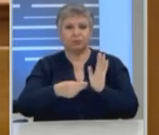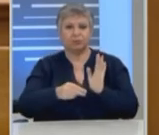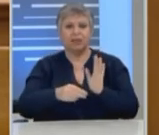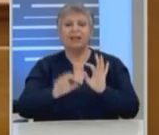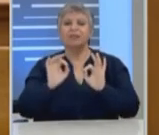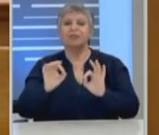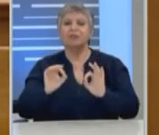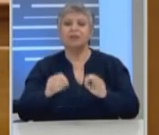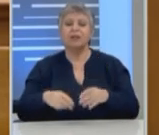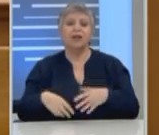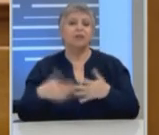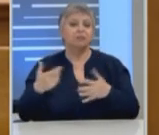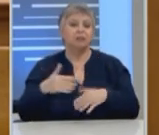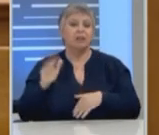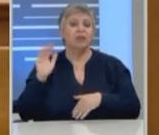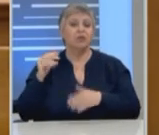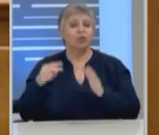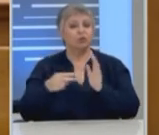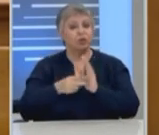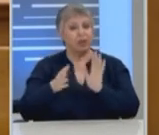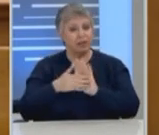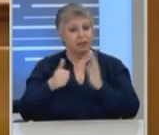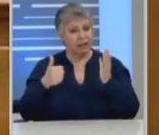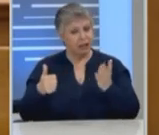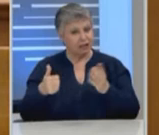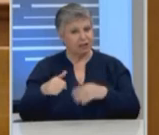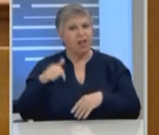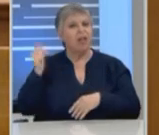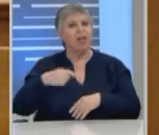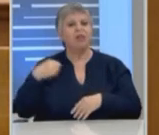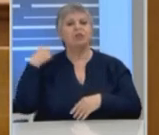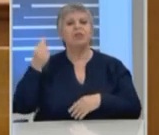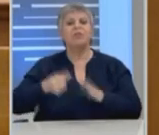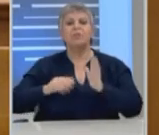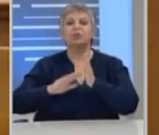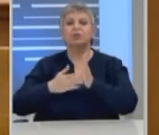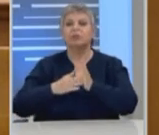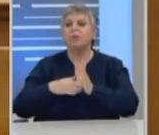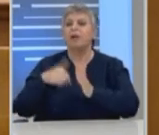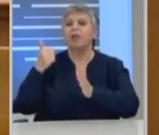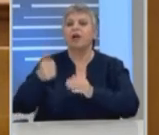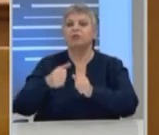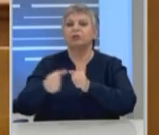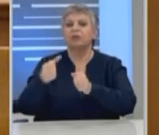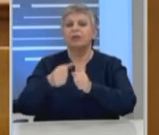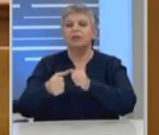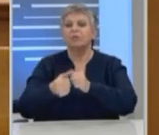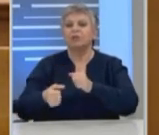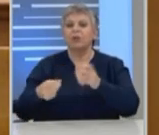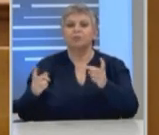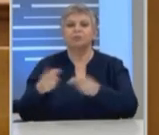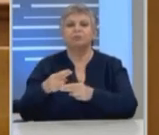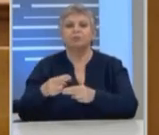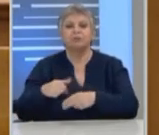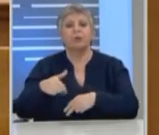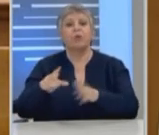7/7/16. Όμοιροι του κόφτη οι δημόσιοι υπάλληλοι. Κόβονται οι μισθοί στο δημόσιο από το 2017,